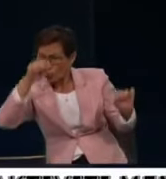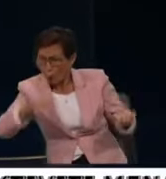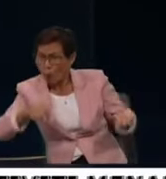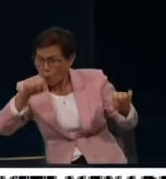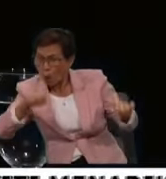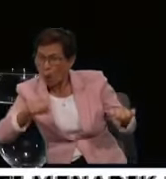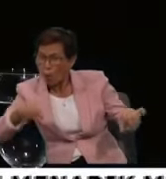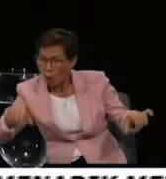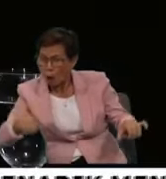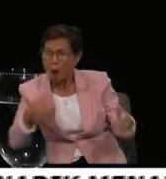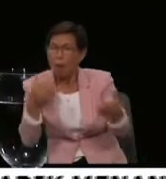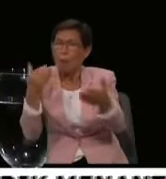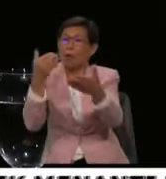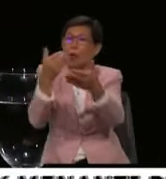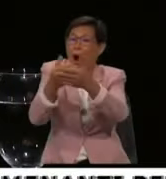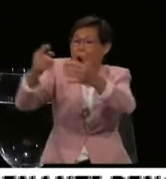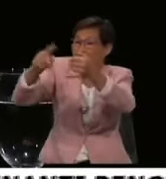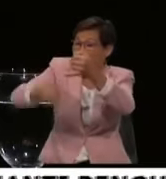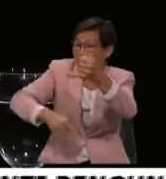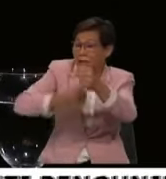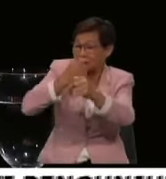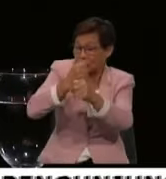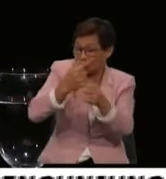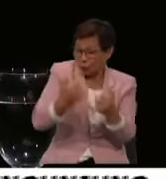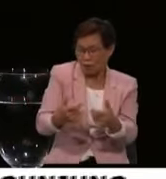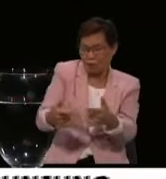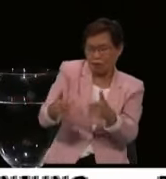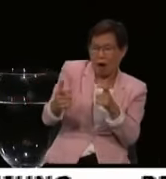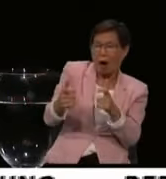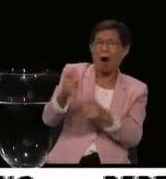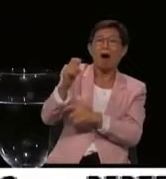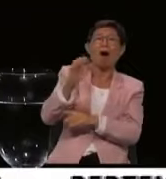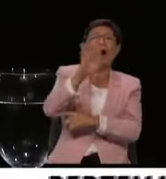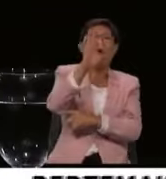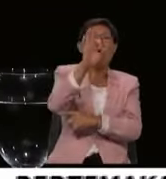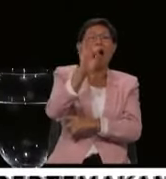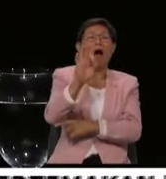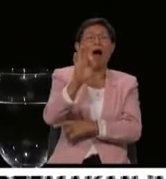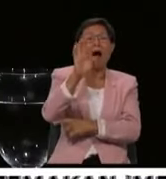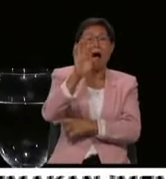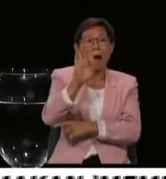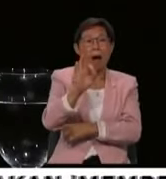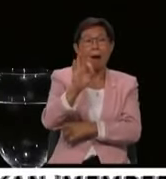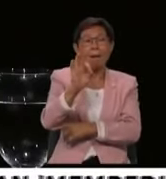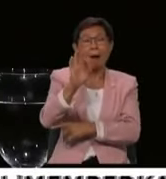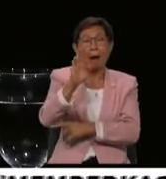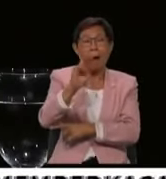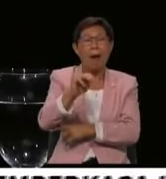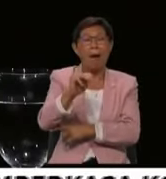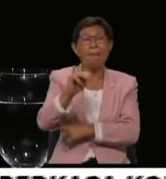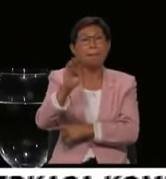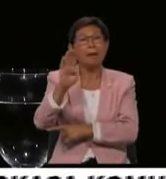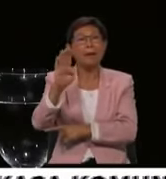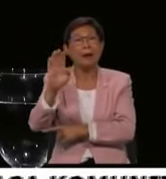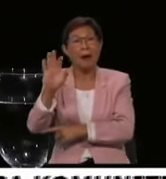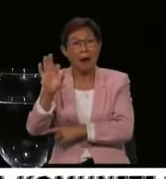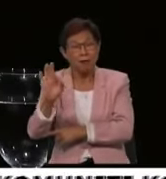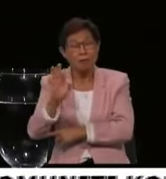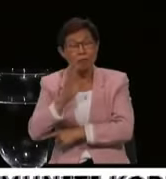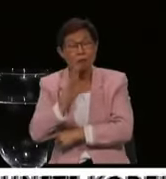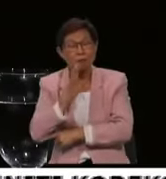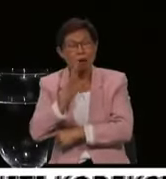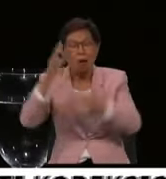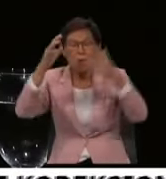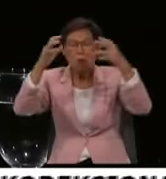dilakukan menjelang penghujung tahun ini serta-merta Persekutuan Majikan MBF mengatakan majikan Malaysia tidak mampu kerana